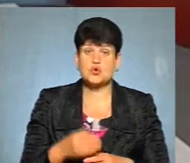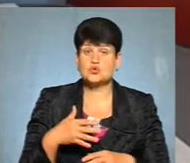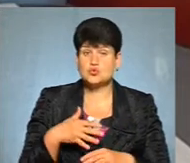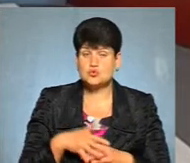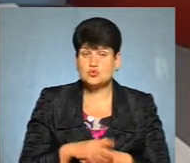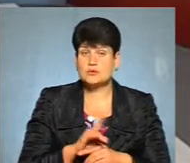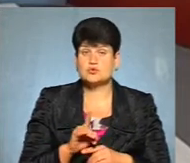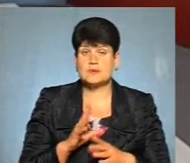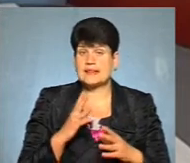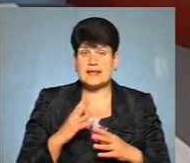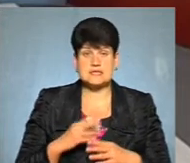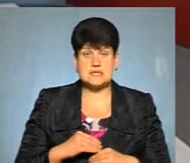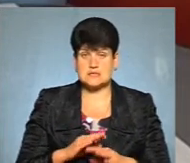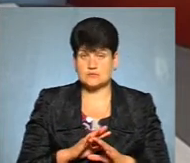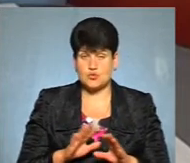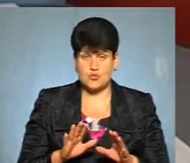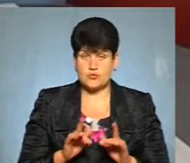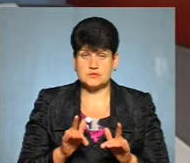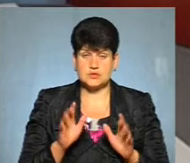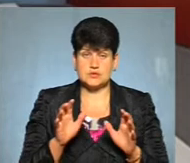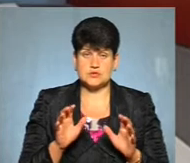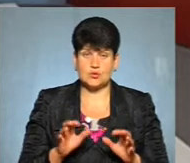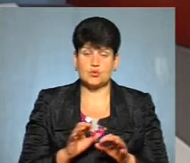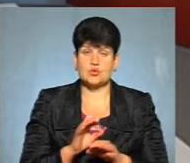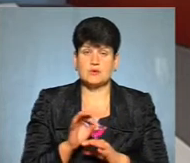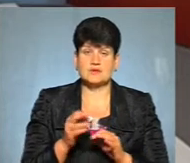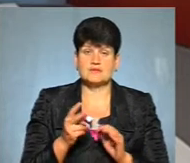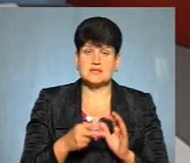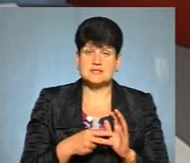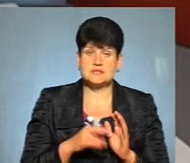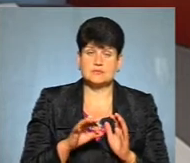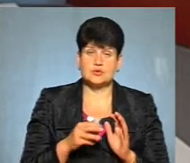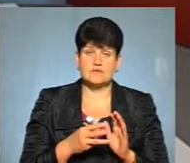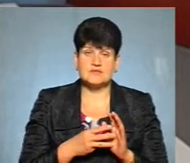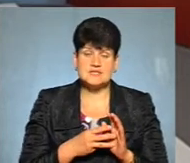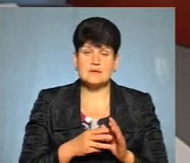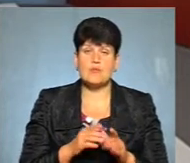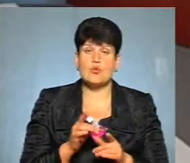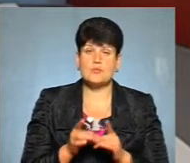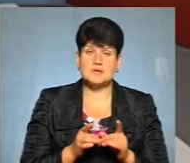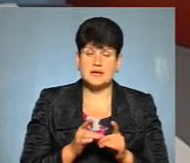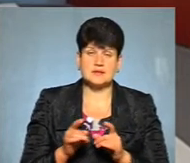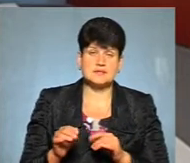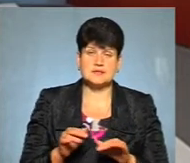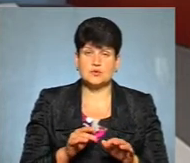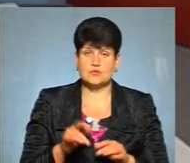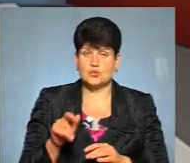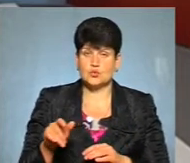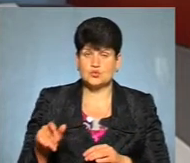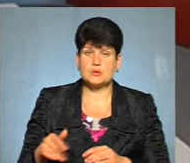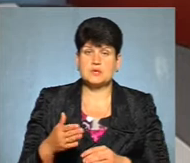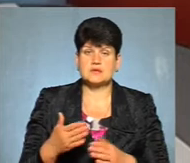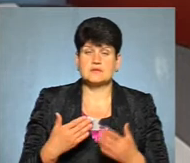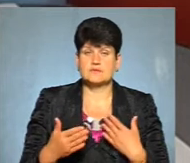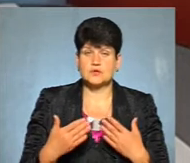не заспокоюємося із приводу законопроекту 2708, бо помінялися дієві особи, але їхнє ставлення і їхні завдання